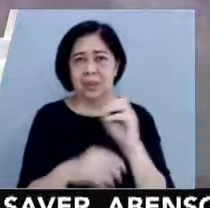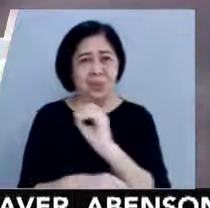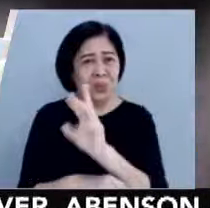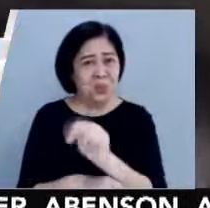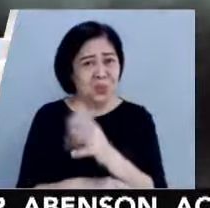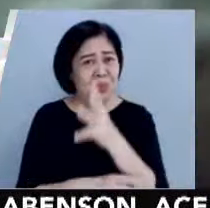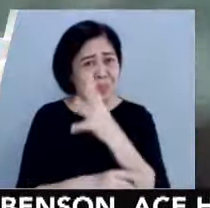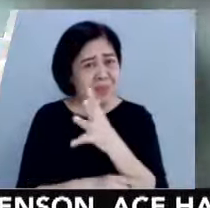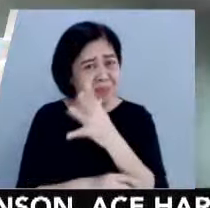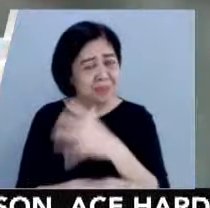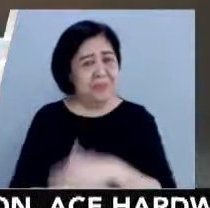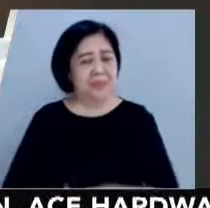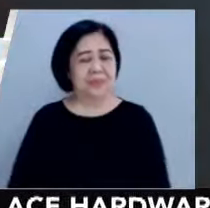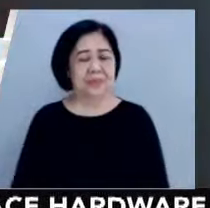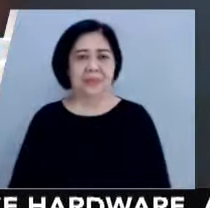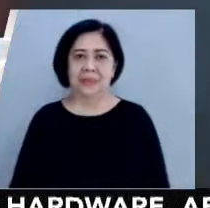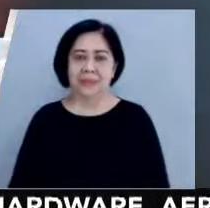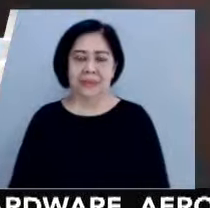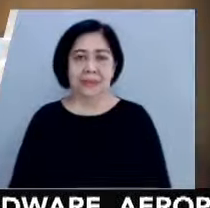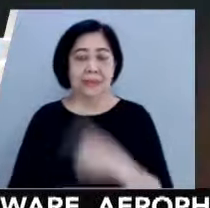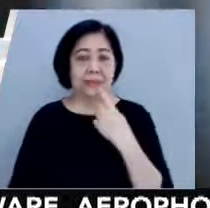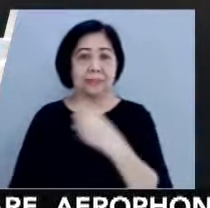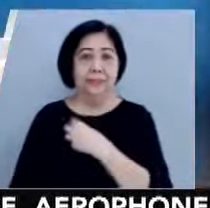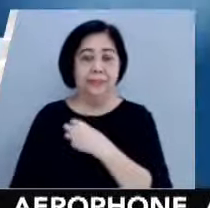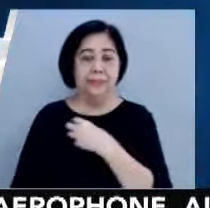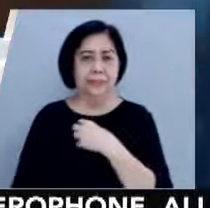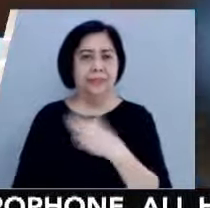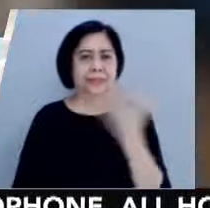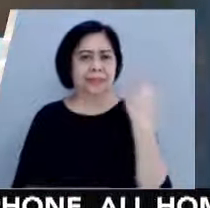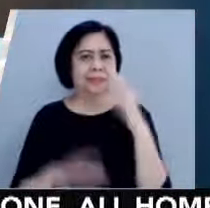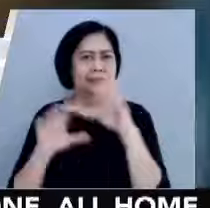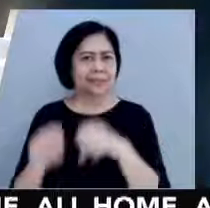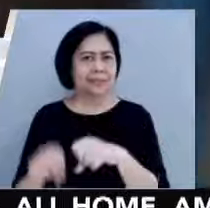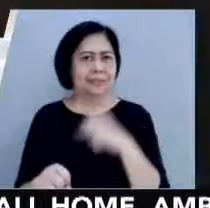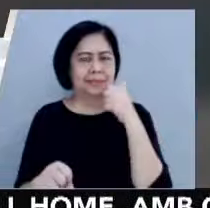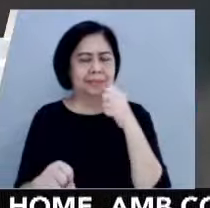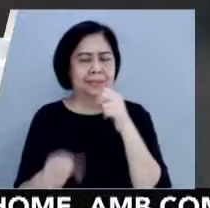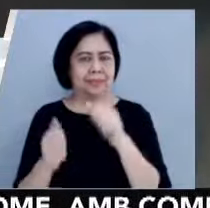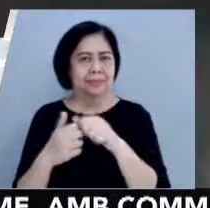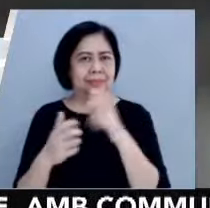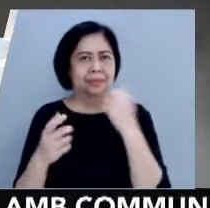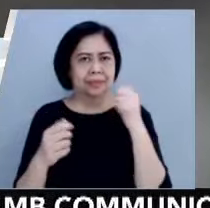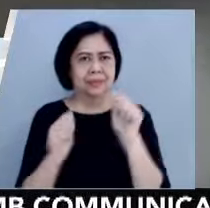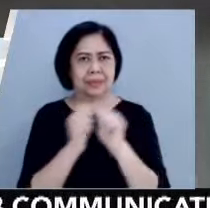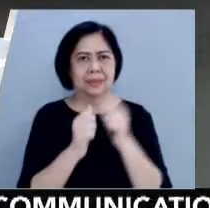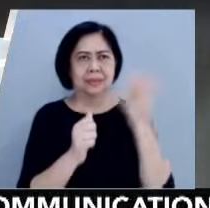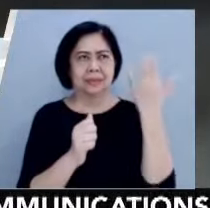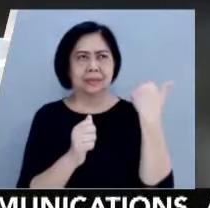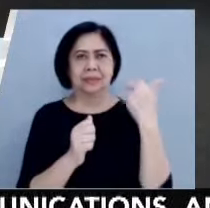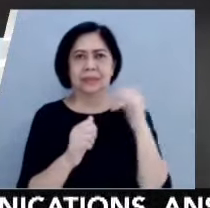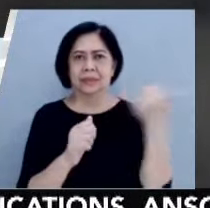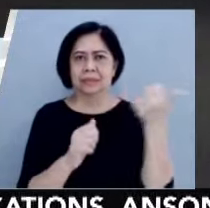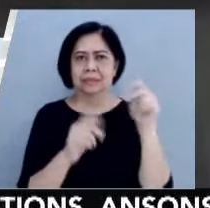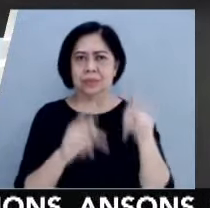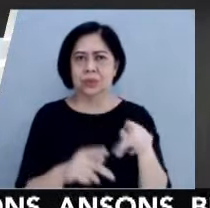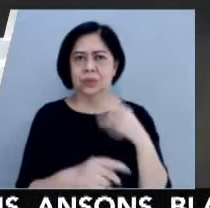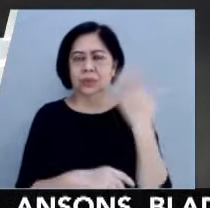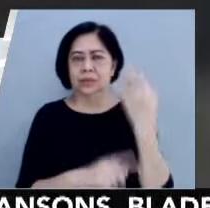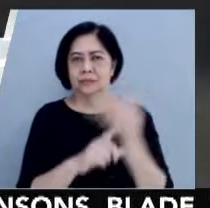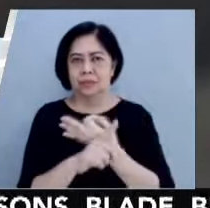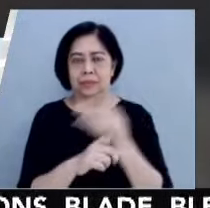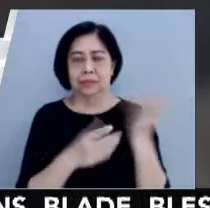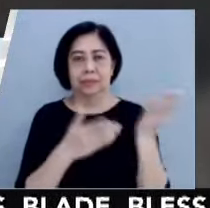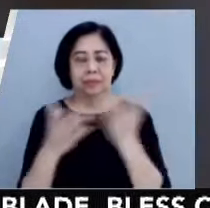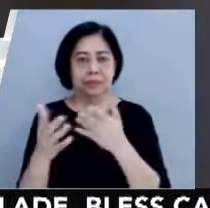ina. Ayon sa pulisya, dati nang naaresto ang suspect kasama isang online offender noong Pebrero. Dinala na sa Hingongog